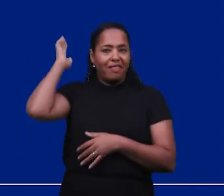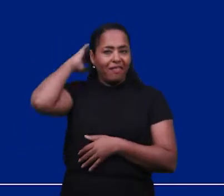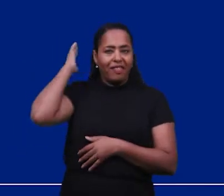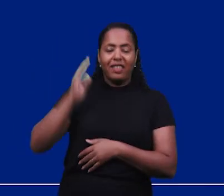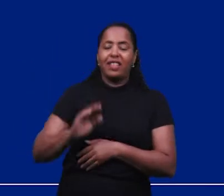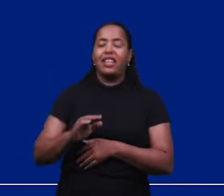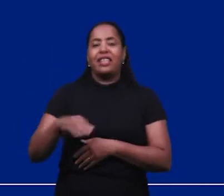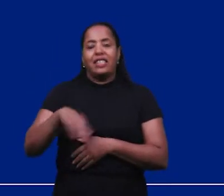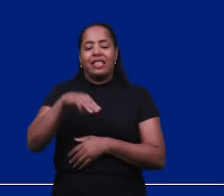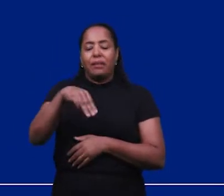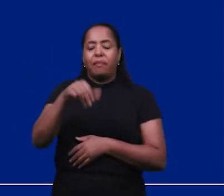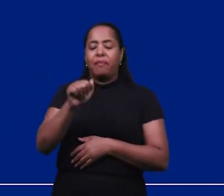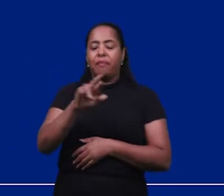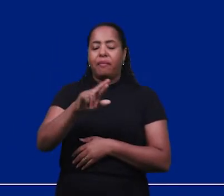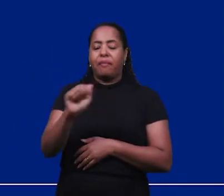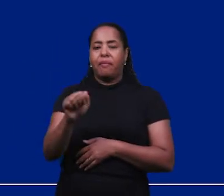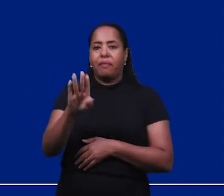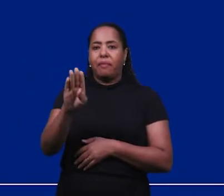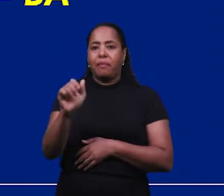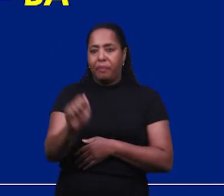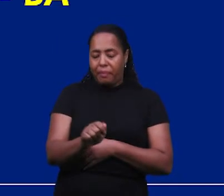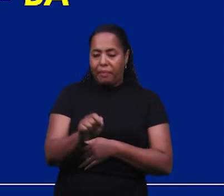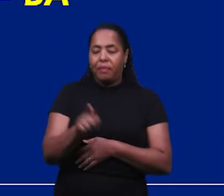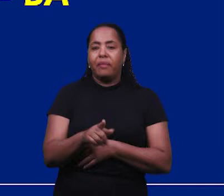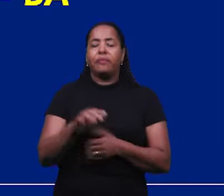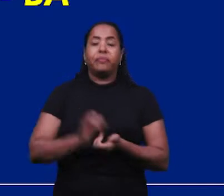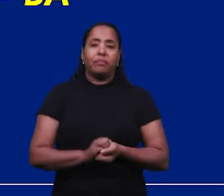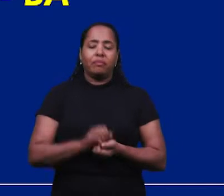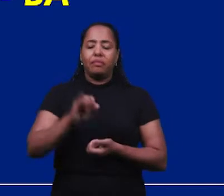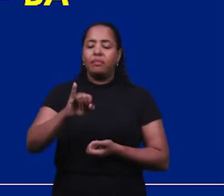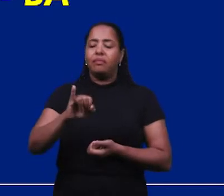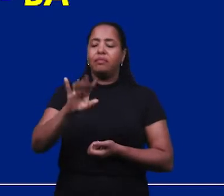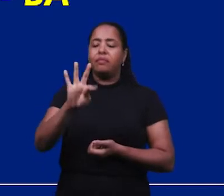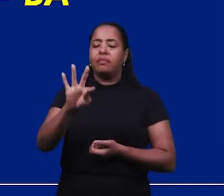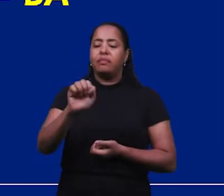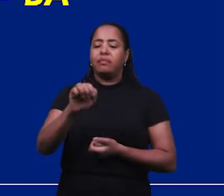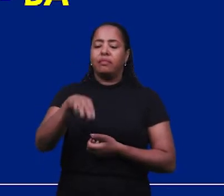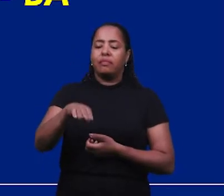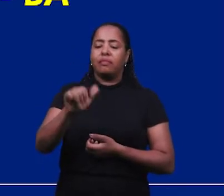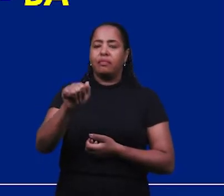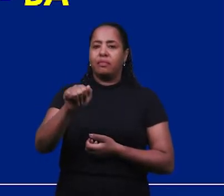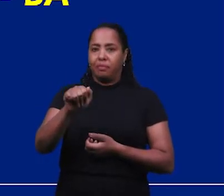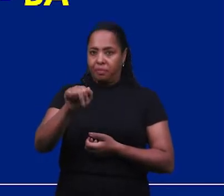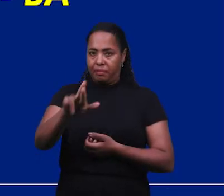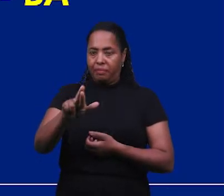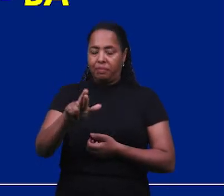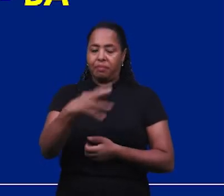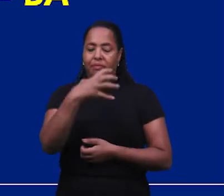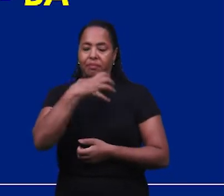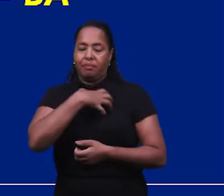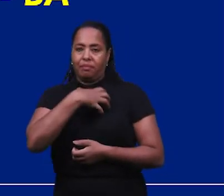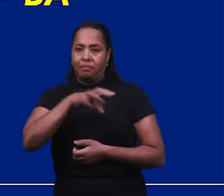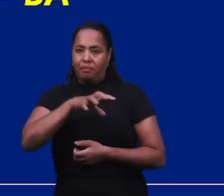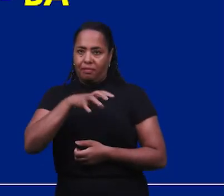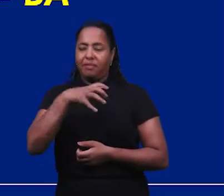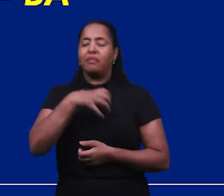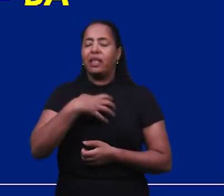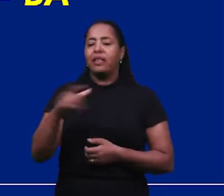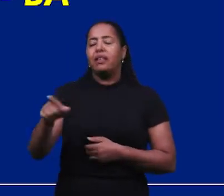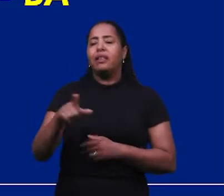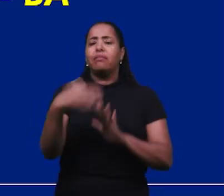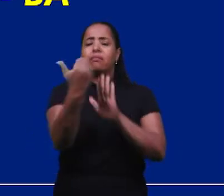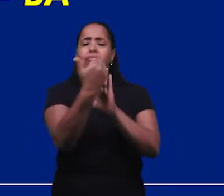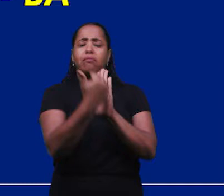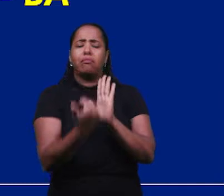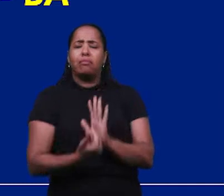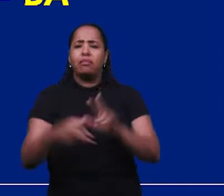du Pará, dans la ville de Marraba. Et aussi Itamar Ferreira d'Oliveira, do Salvador, de Bahia. Il nous a écrit dans la formation, les sujets